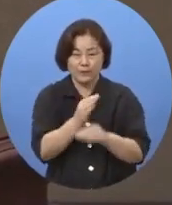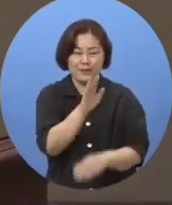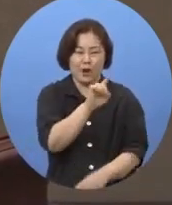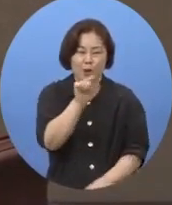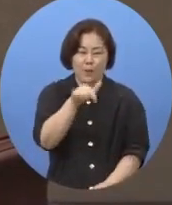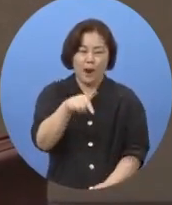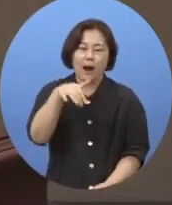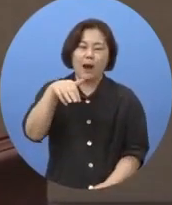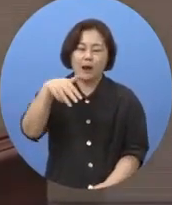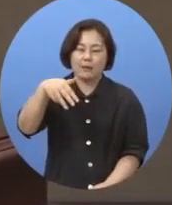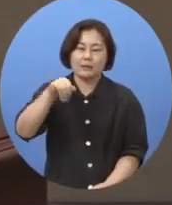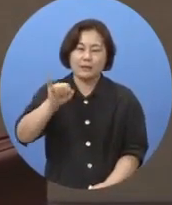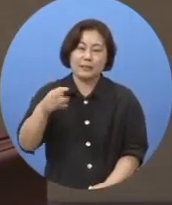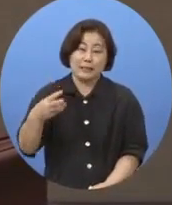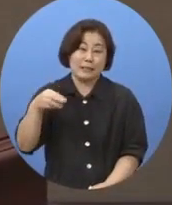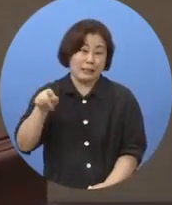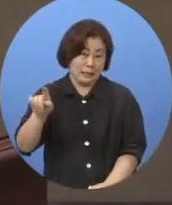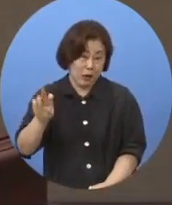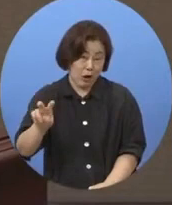박지성 의원입니다